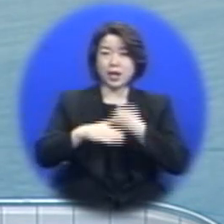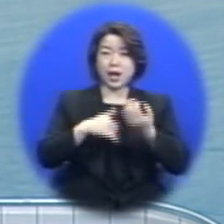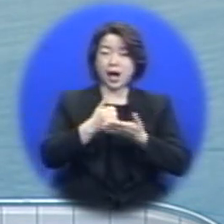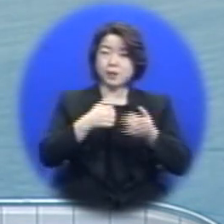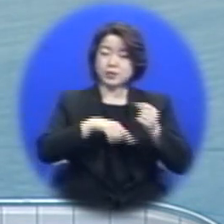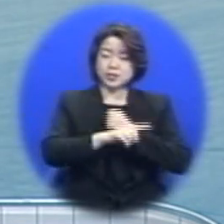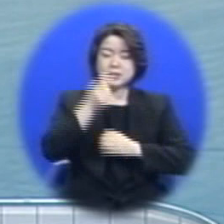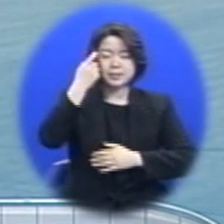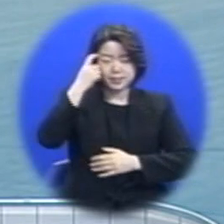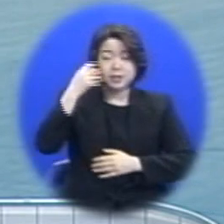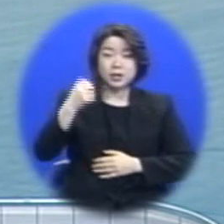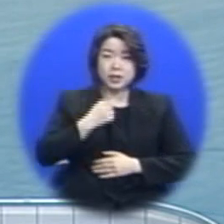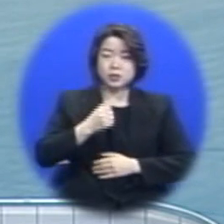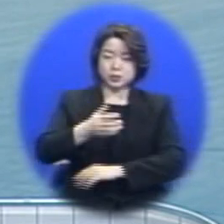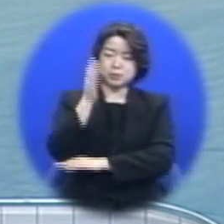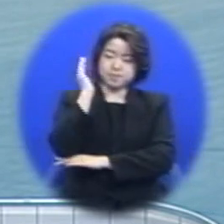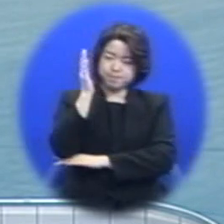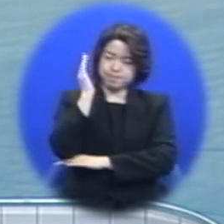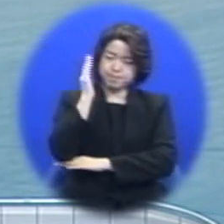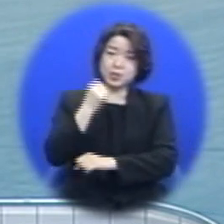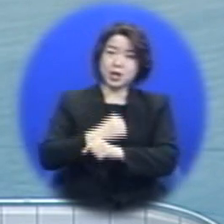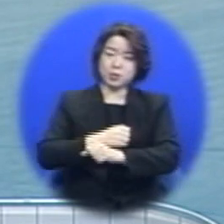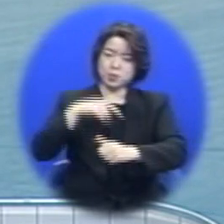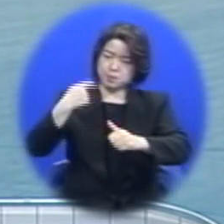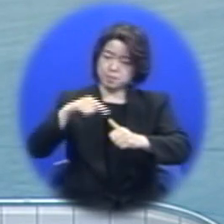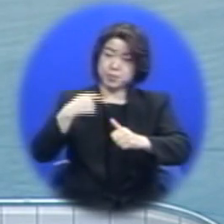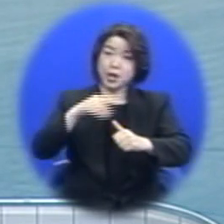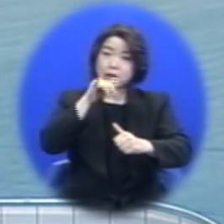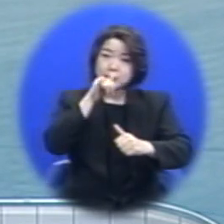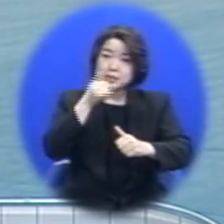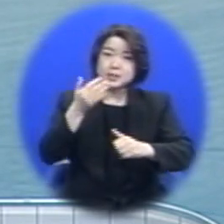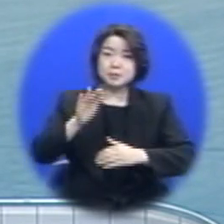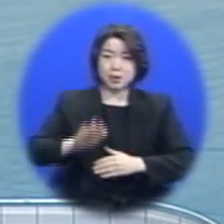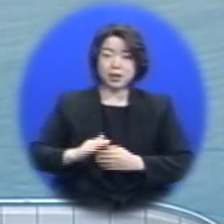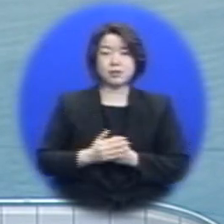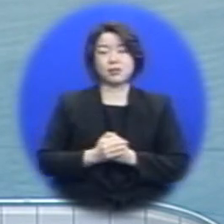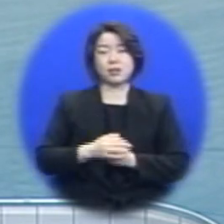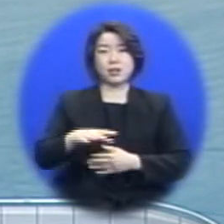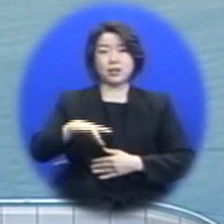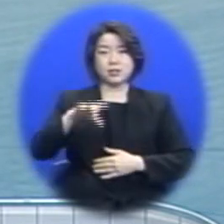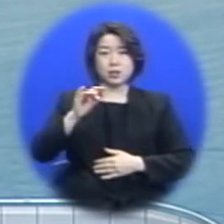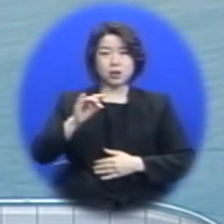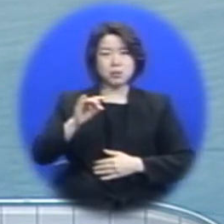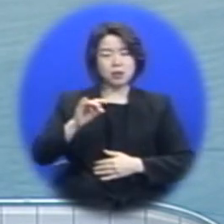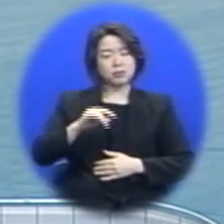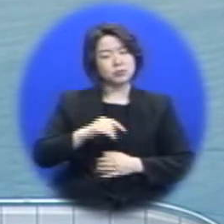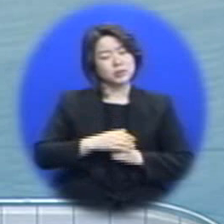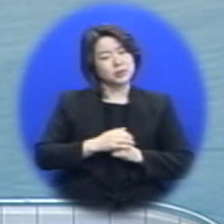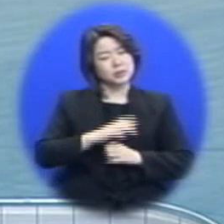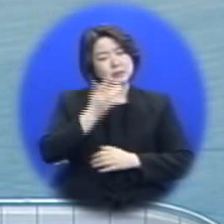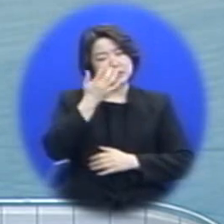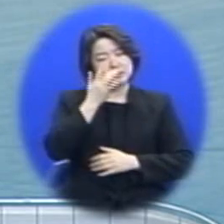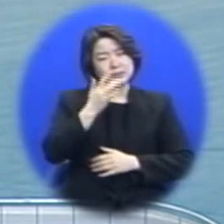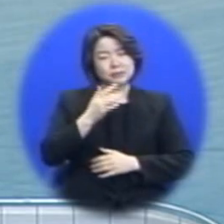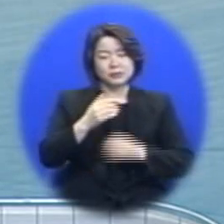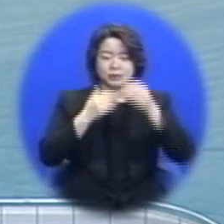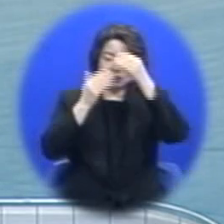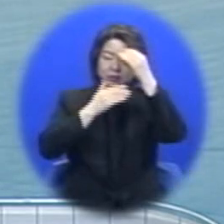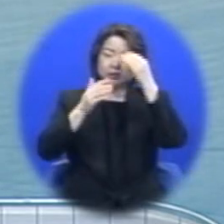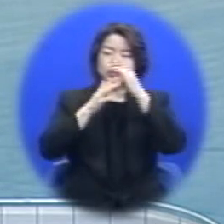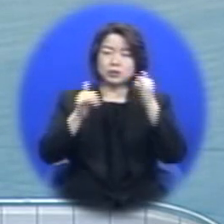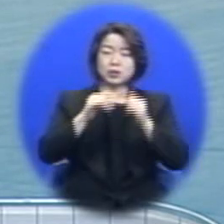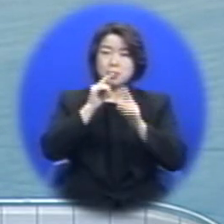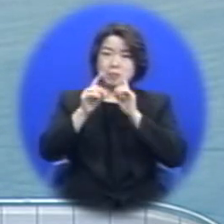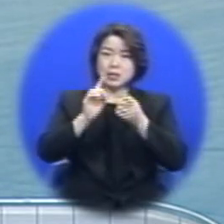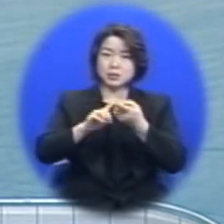뜻이라고 생각하고 설교도 하고 가르치기도 하지만 처음에는 좀처럼 성도들이 말씀대로